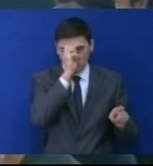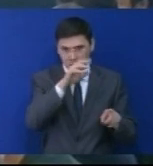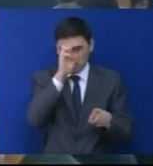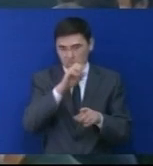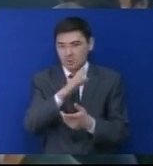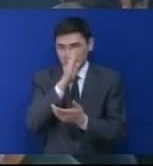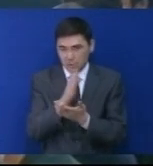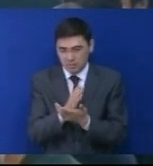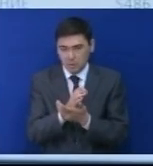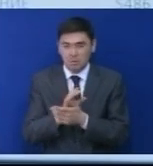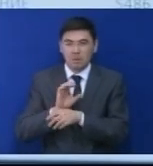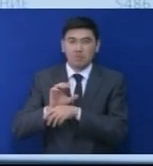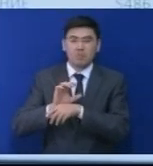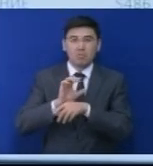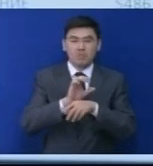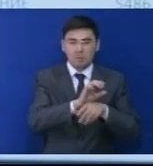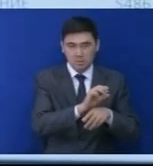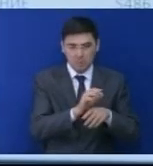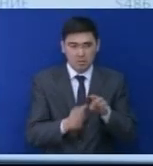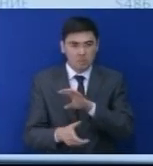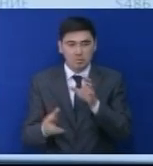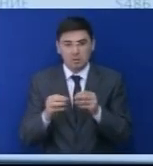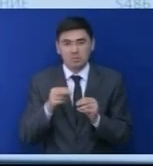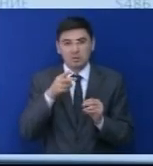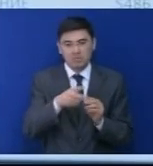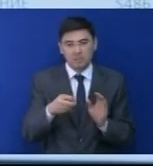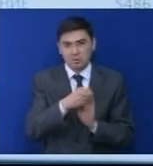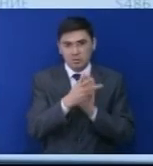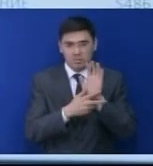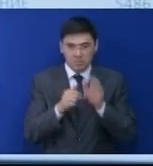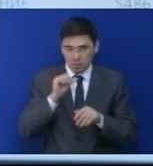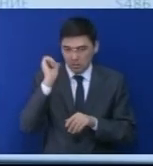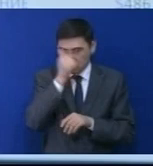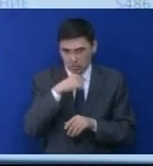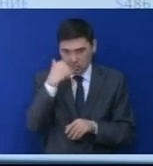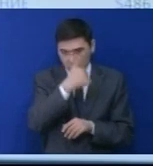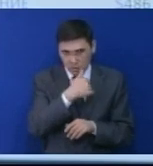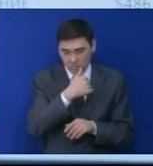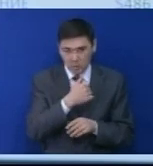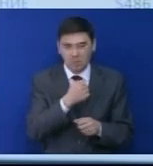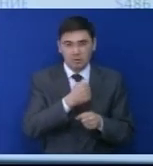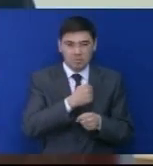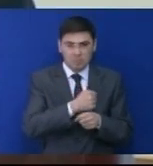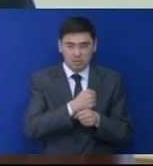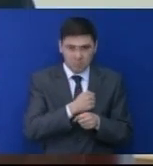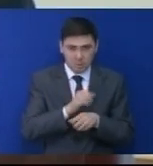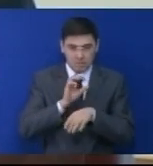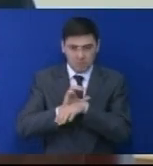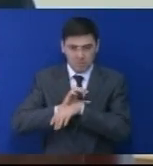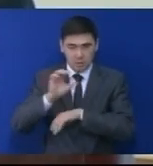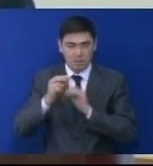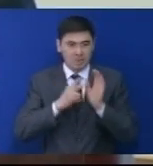Жалпы аталған елдерге экспорт 2018 жылы Қазақстандық өнделген тауарлардың